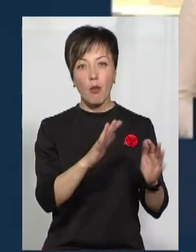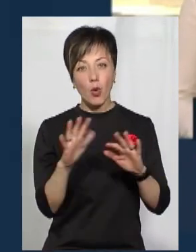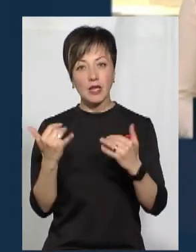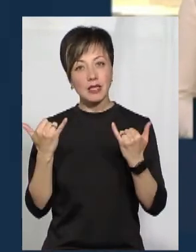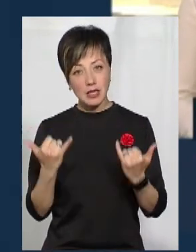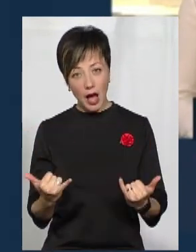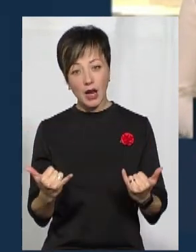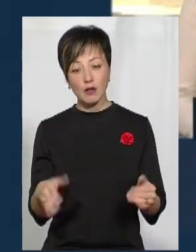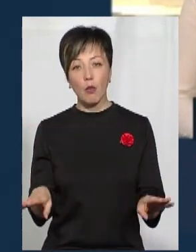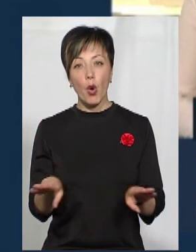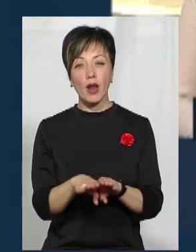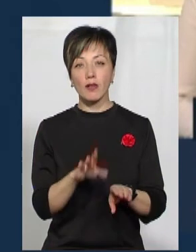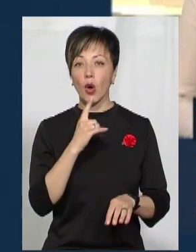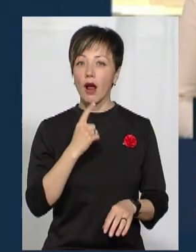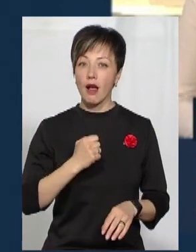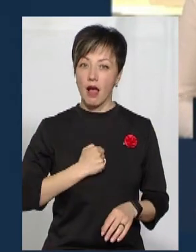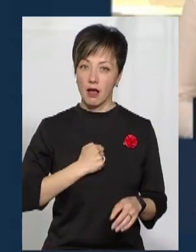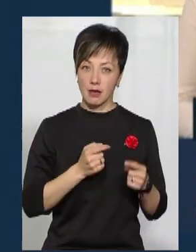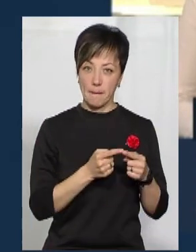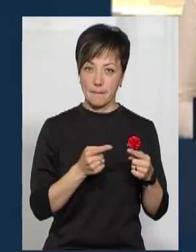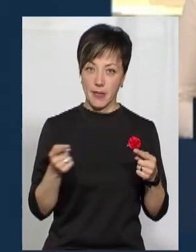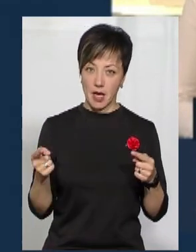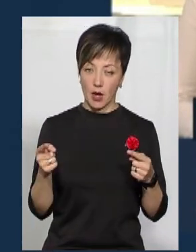порівняно з радянським періодом?